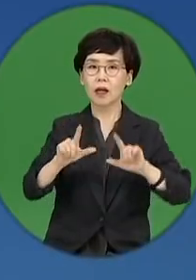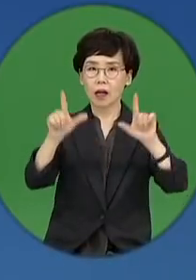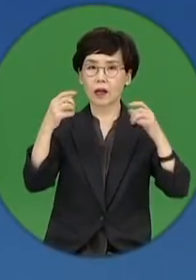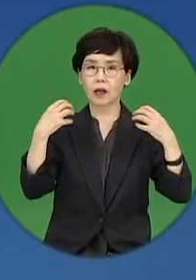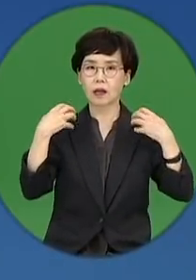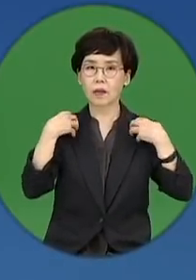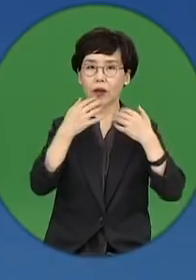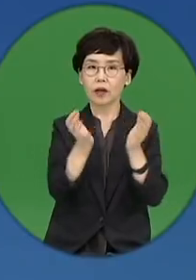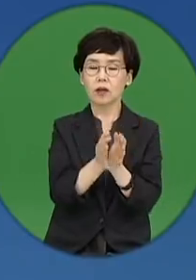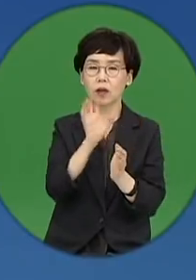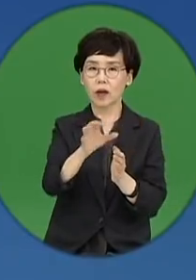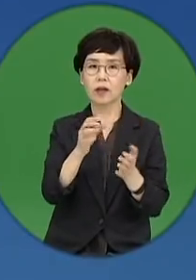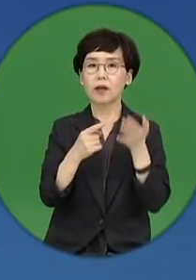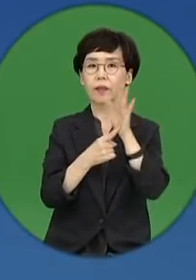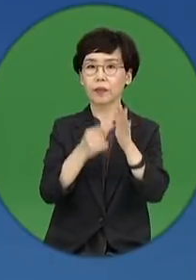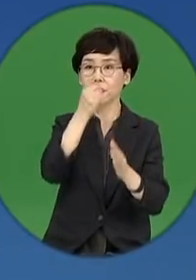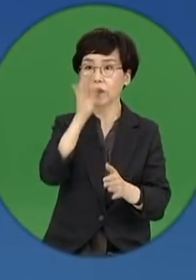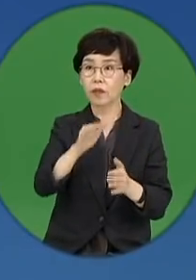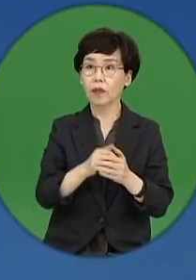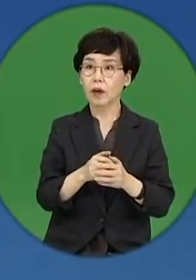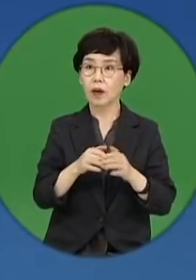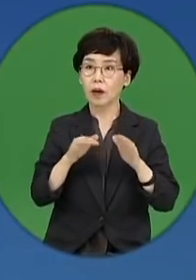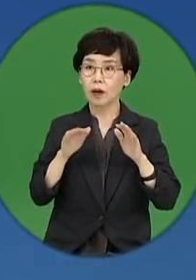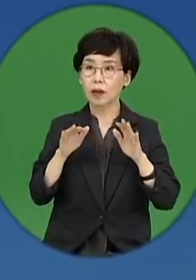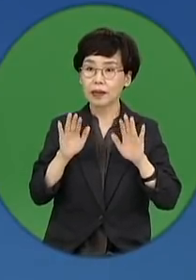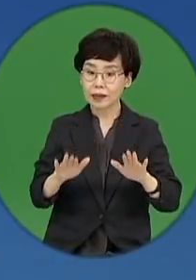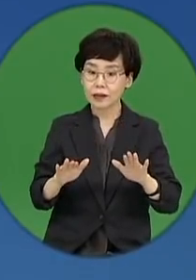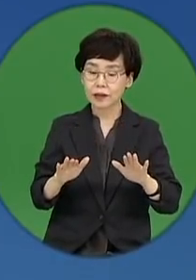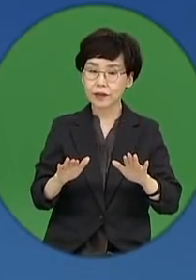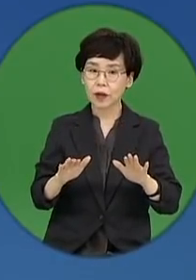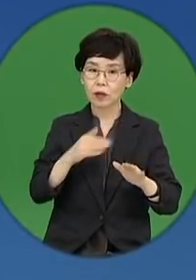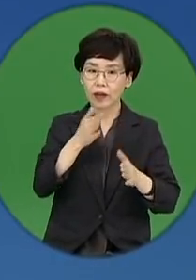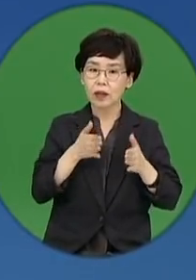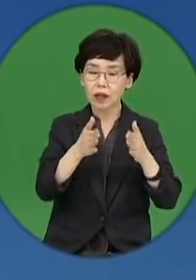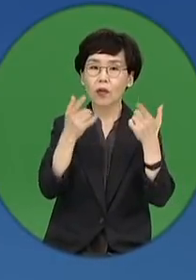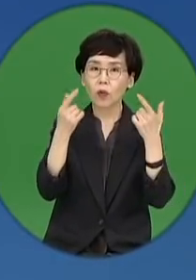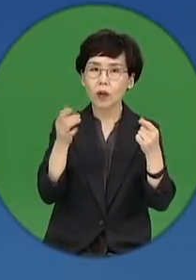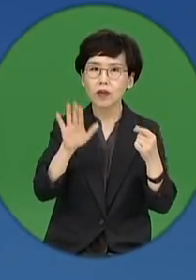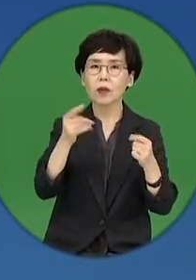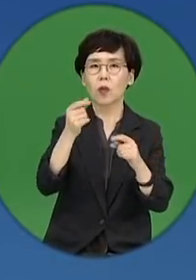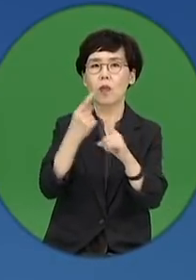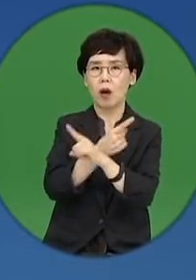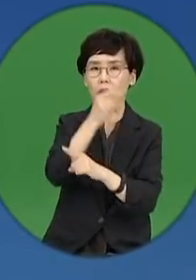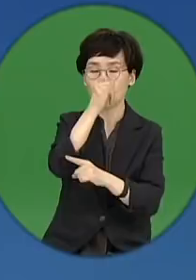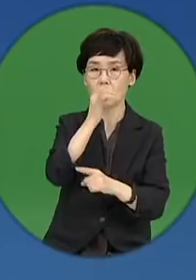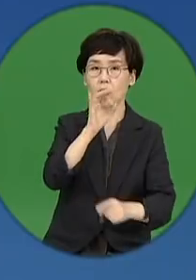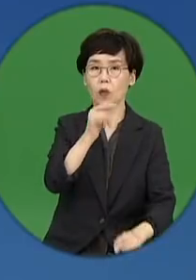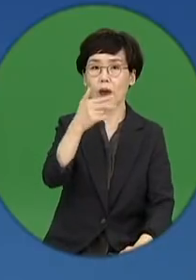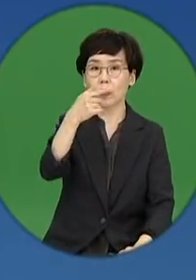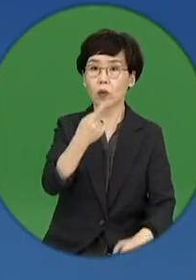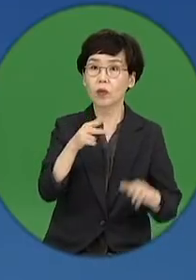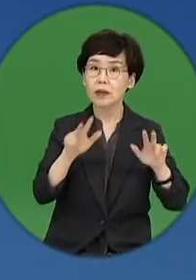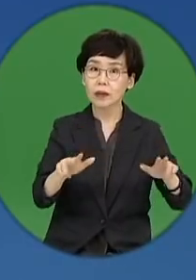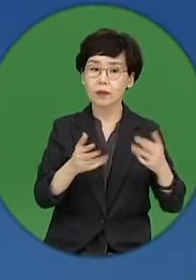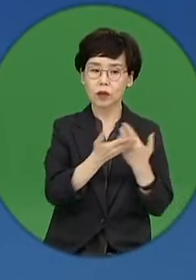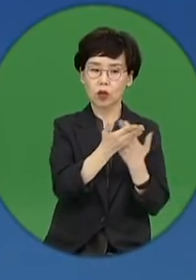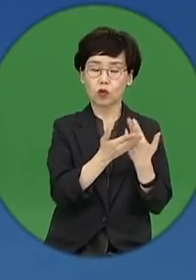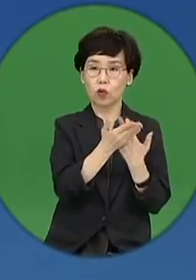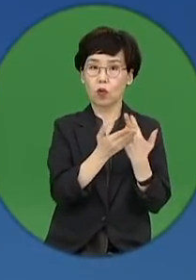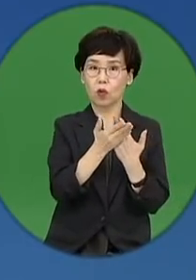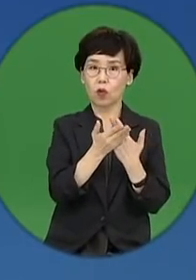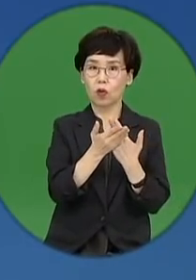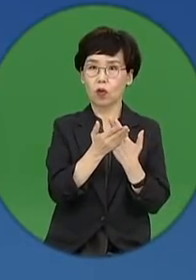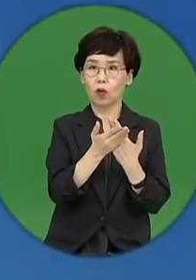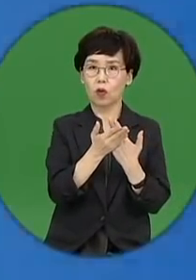새로 했는데요. 네. 뭐 기존과 조금 수정된 부분이 있습니다. 경로는 같지만 일단 완도, 지금 현재는 제주도